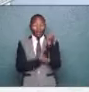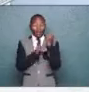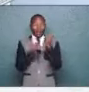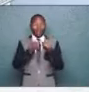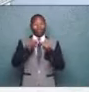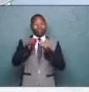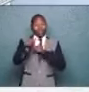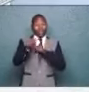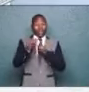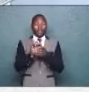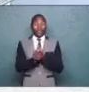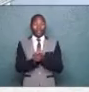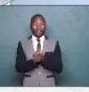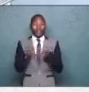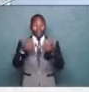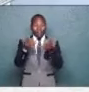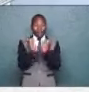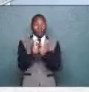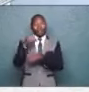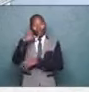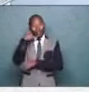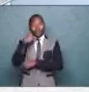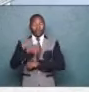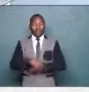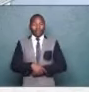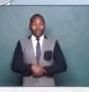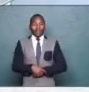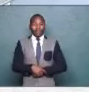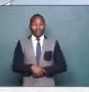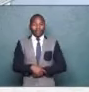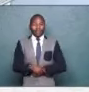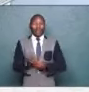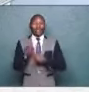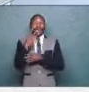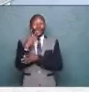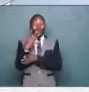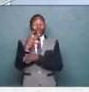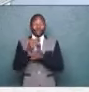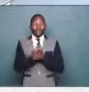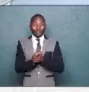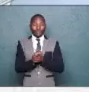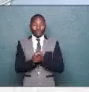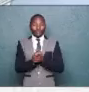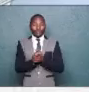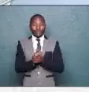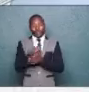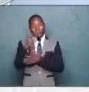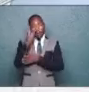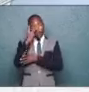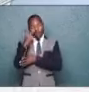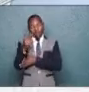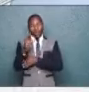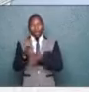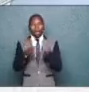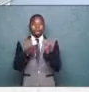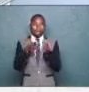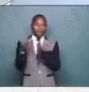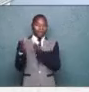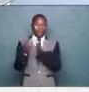ali kutali ndi malikulu a makampani a mafoni a m'manja. Chachinayi, komanso poyang'anira